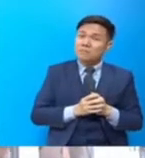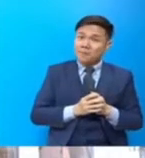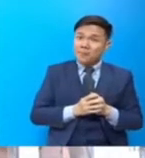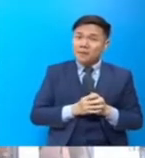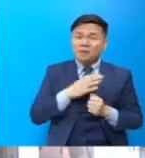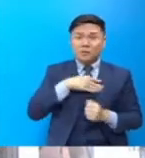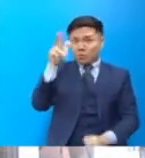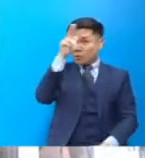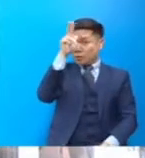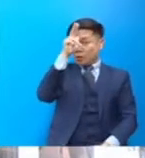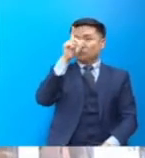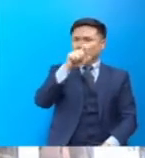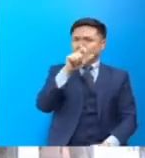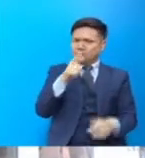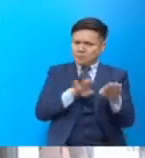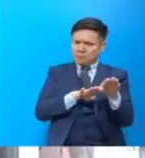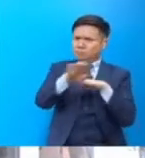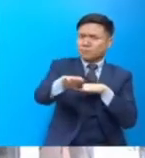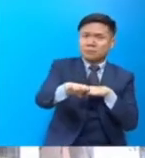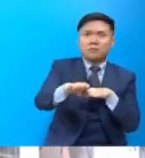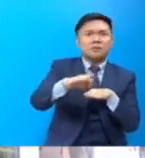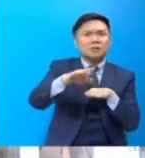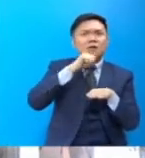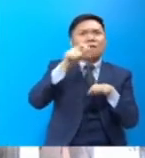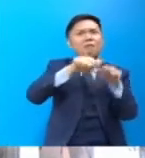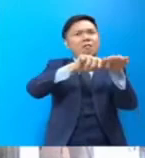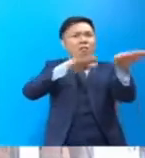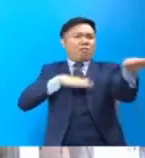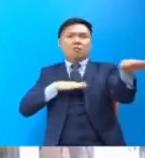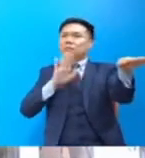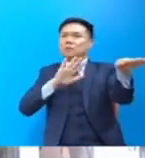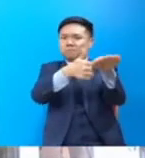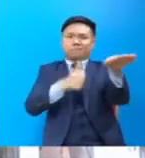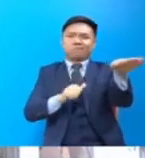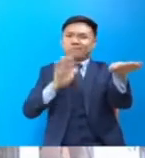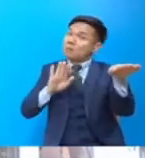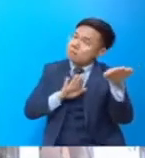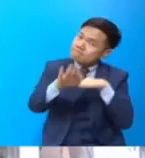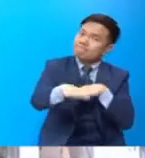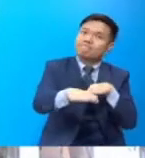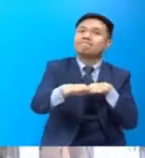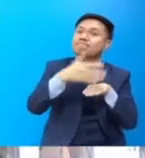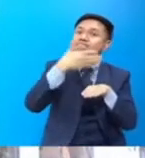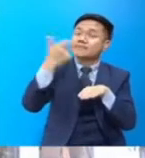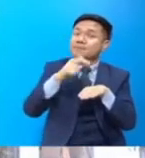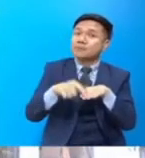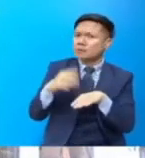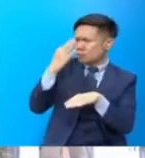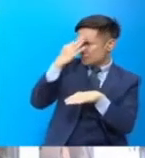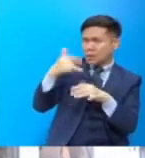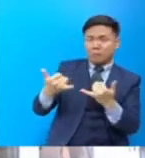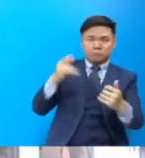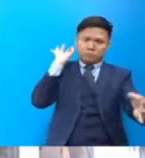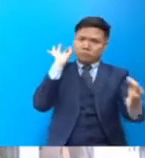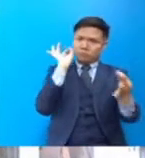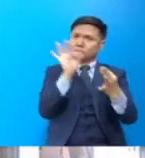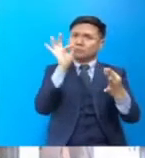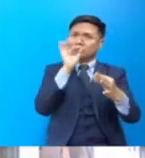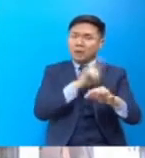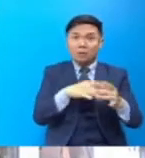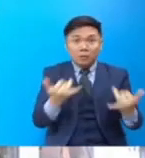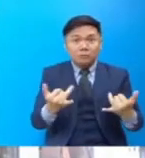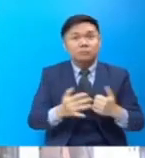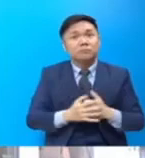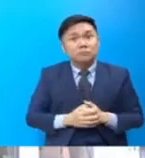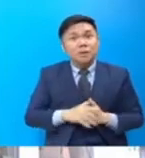kajak PHK jam istiwak step Hei dan denah Desa doa perancangan dan sebagainya sepatu saya sehari tanah dengan was-was